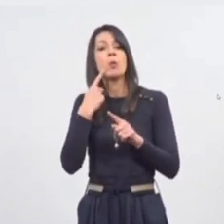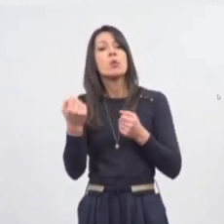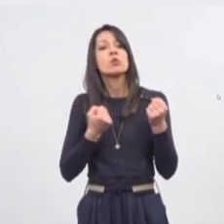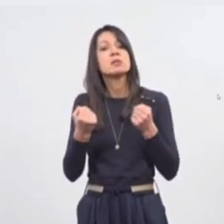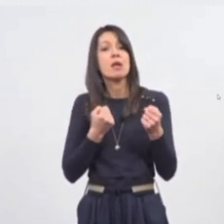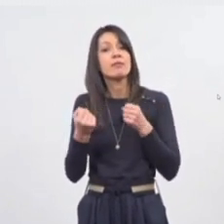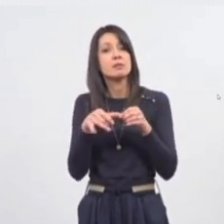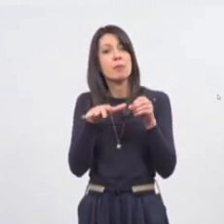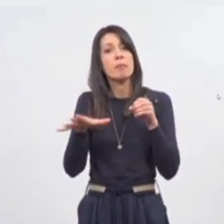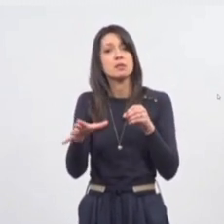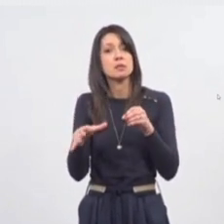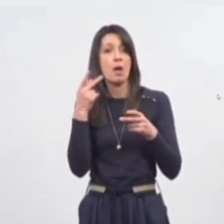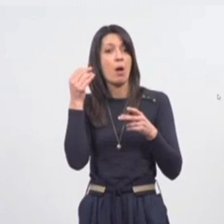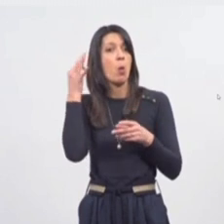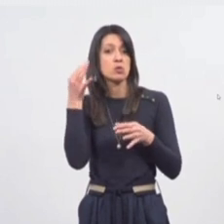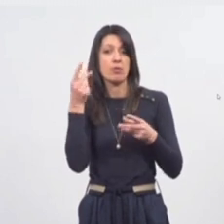audiovisuels.